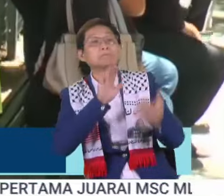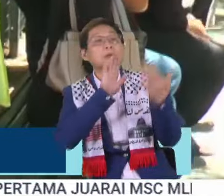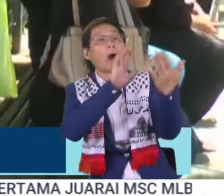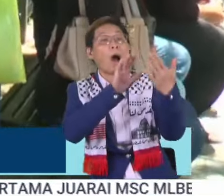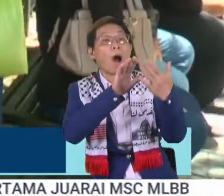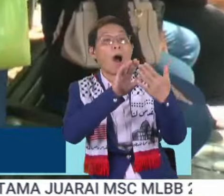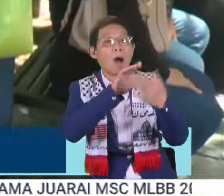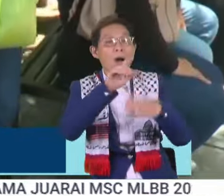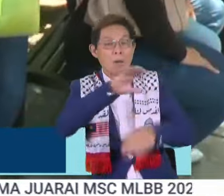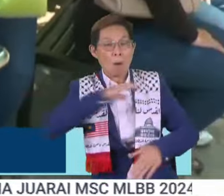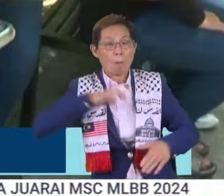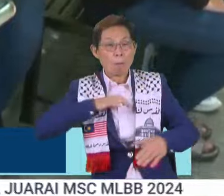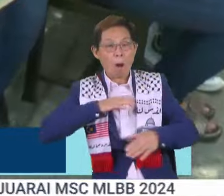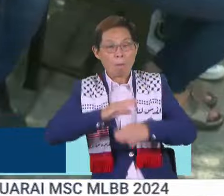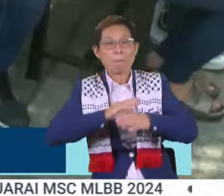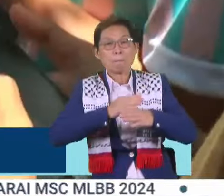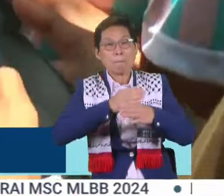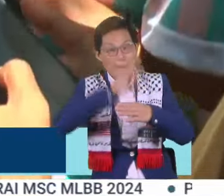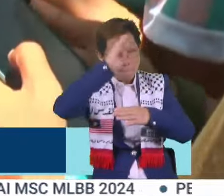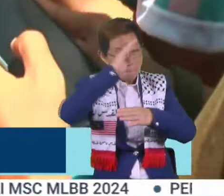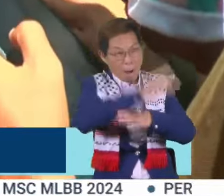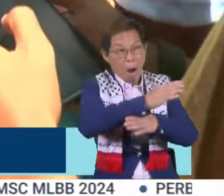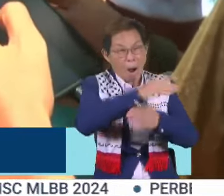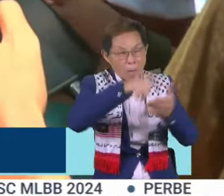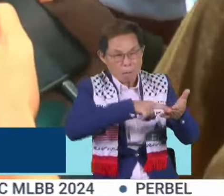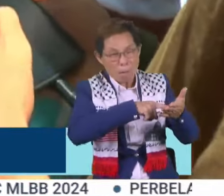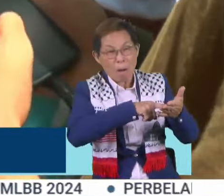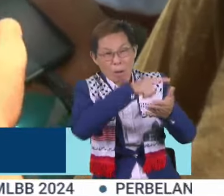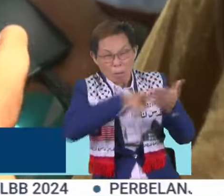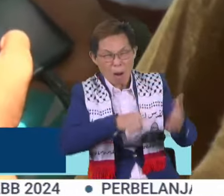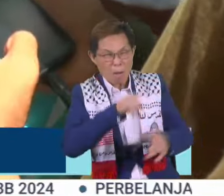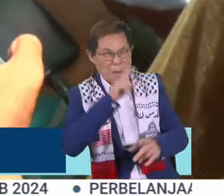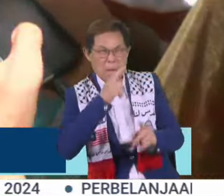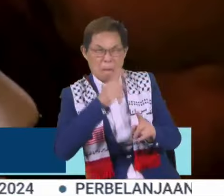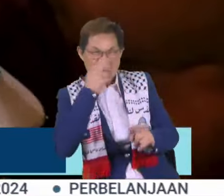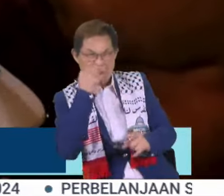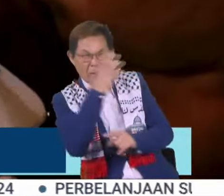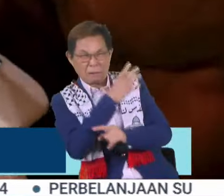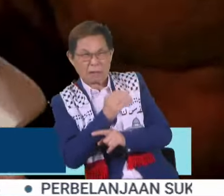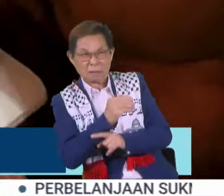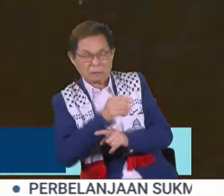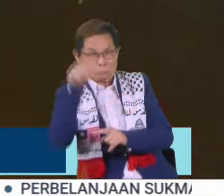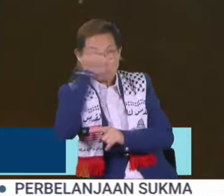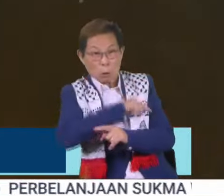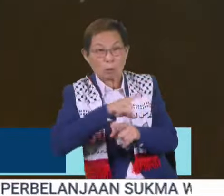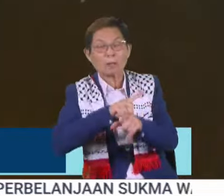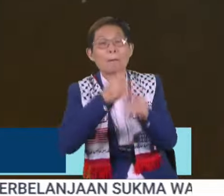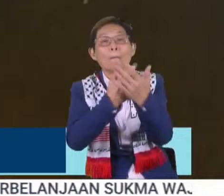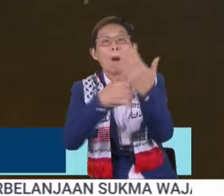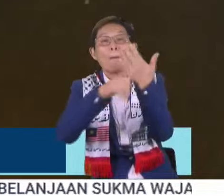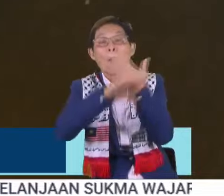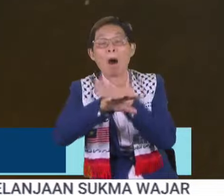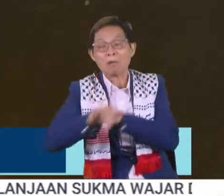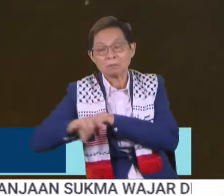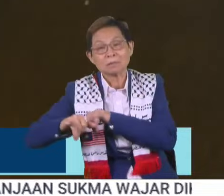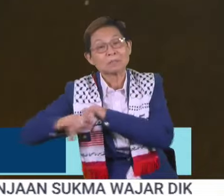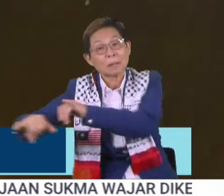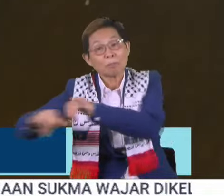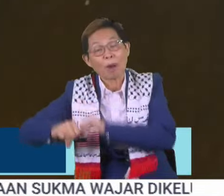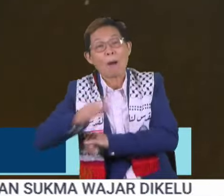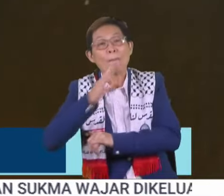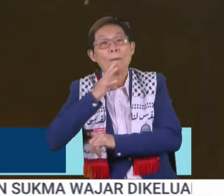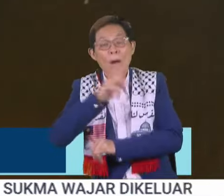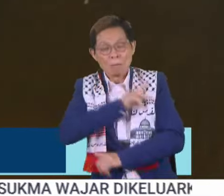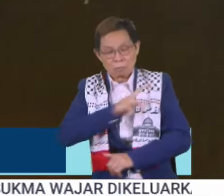terhadap pengguna yang melontarkan komen jelik dan bersifat ekstrim di platform media sosial. Fahmi Fadhil berkata tindakan itu adalah selaras dengan titah